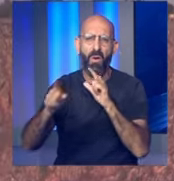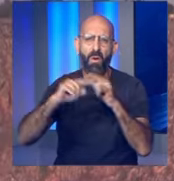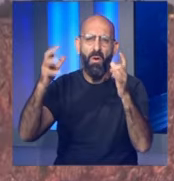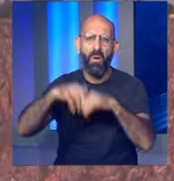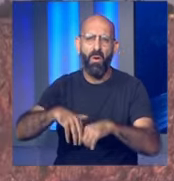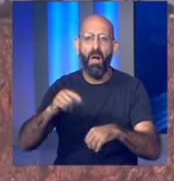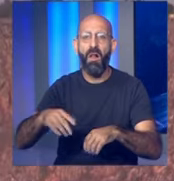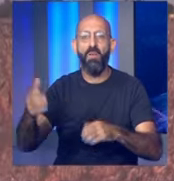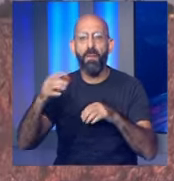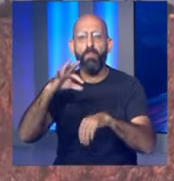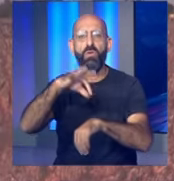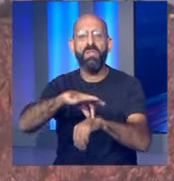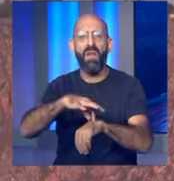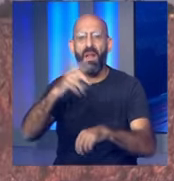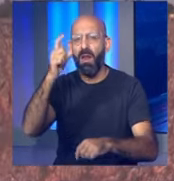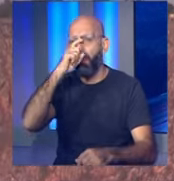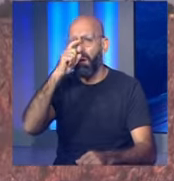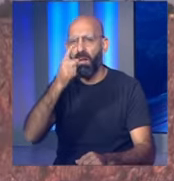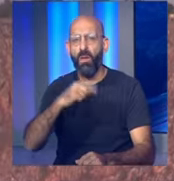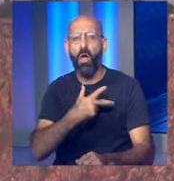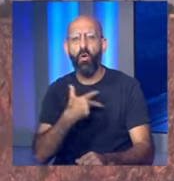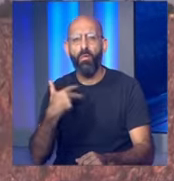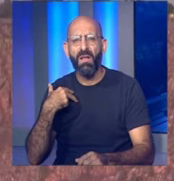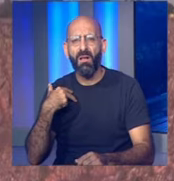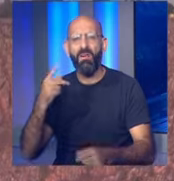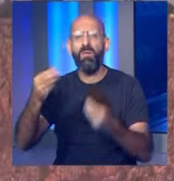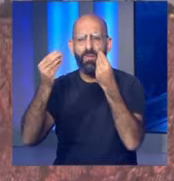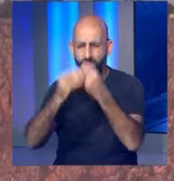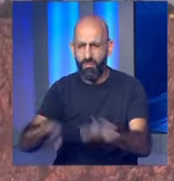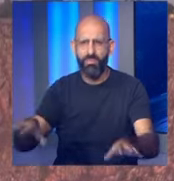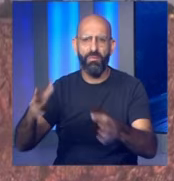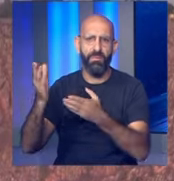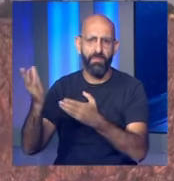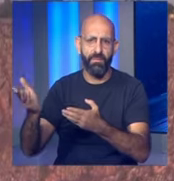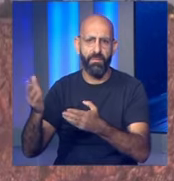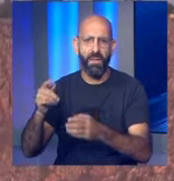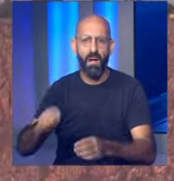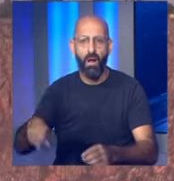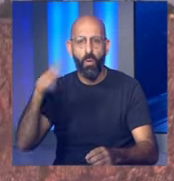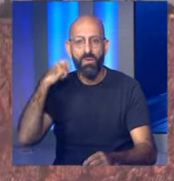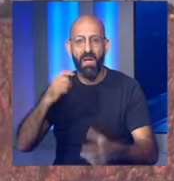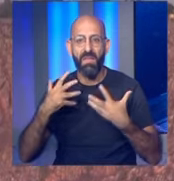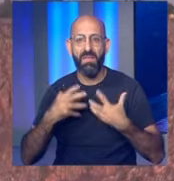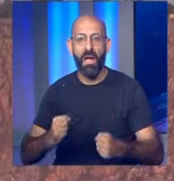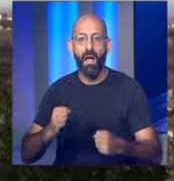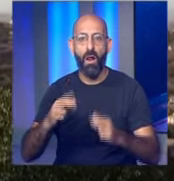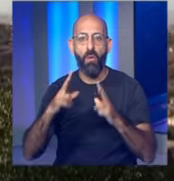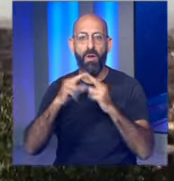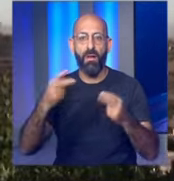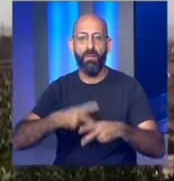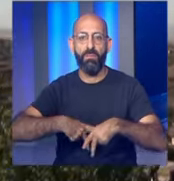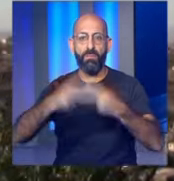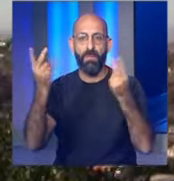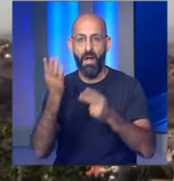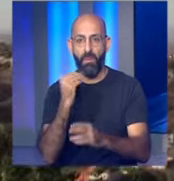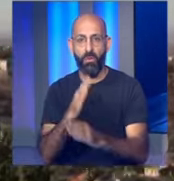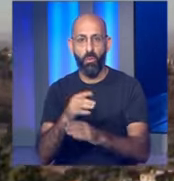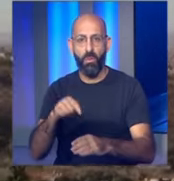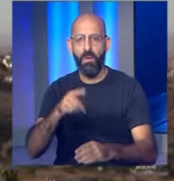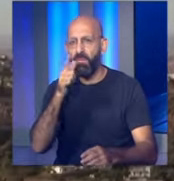ألحقت أضرارا كبيرة في مستشفيي نبيه بري الحكومة والنجدة الشعبية قرب مكان الاستهداف. وزارة الصحة